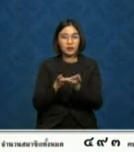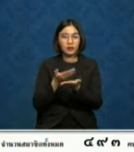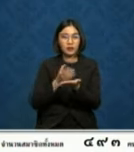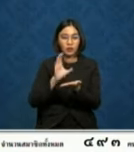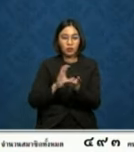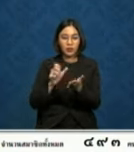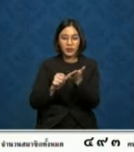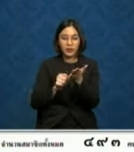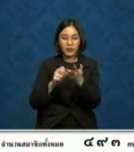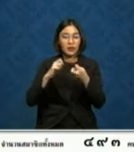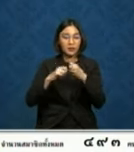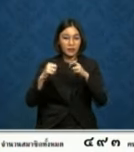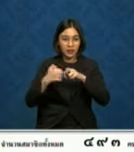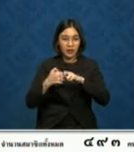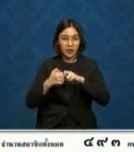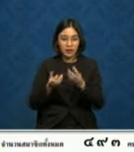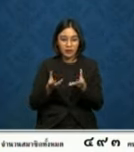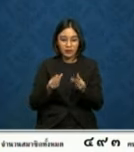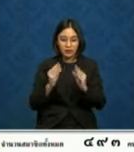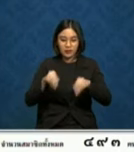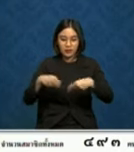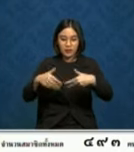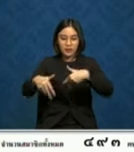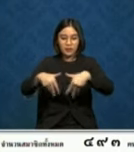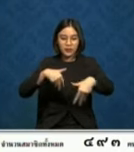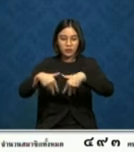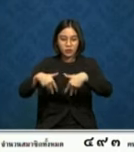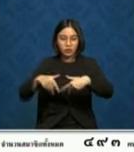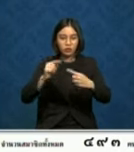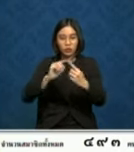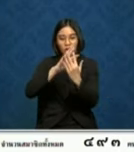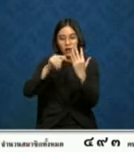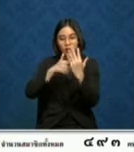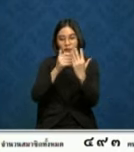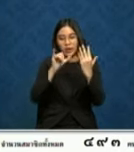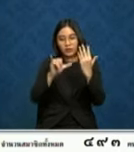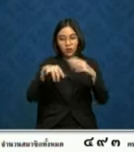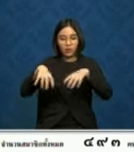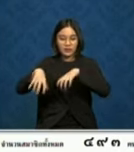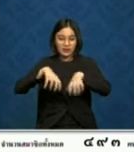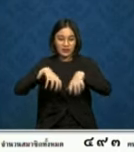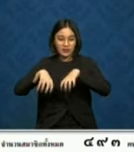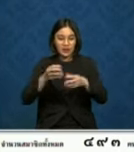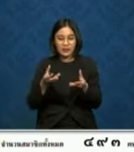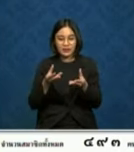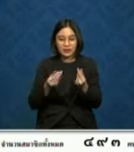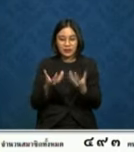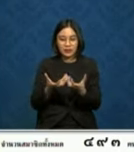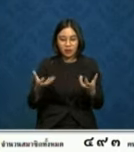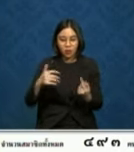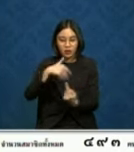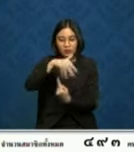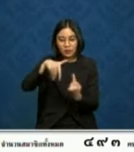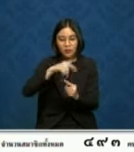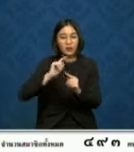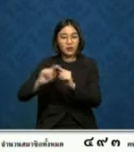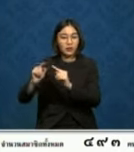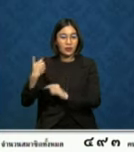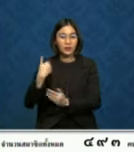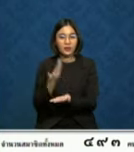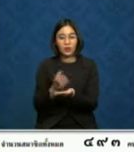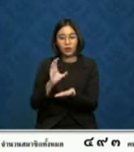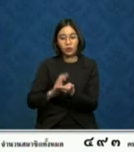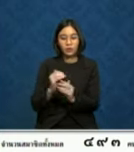สำหรับแก้ไขปัญหาหาที่ดินให้กับพี่น้องประชาชนเนี่ยซึ่งอยู่ในแผนงานยุทธศาสตร์ในการบริหารจัดการที่ดินและทรัพยากรดินเนี่ยมีการตั้ง